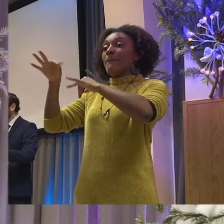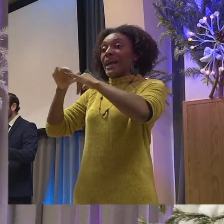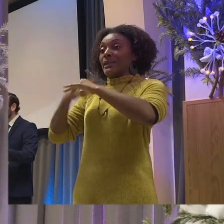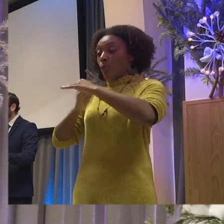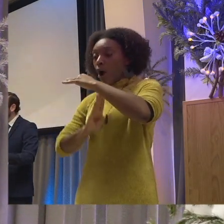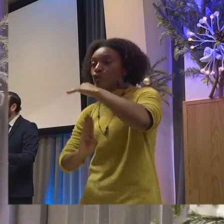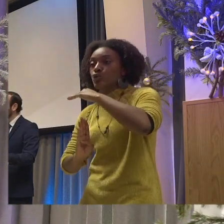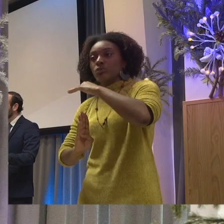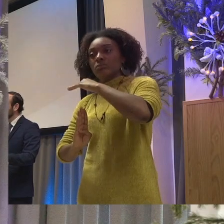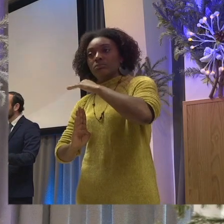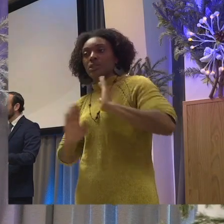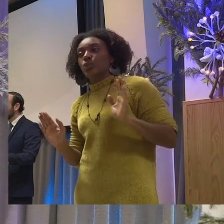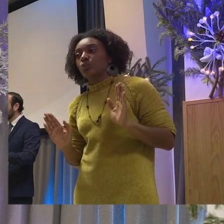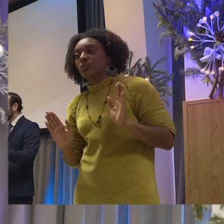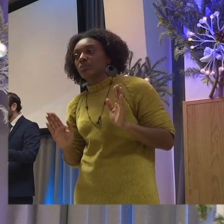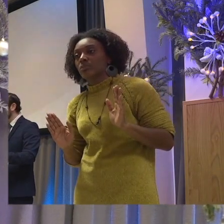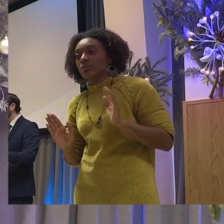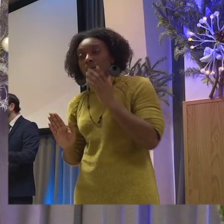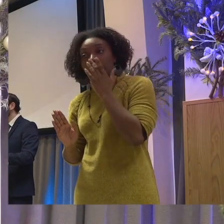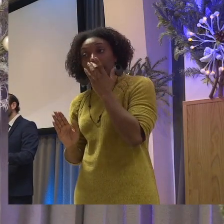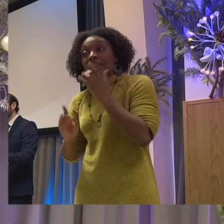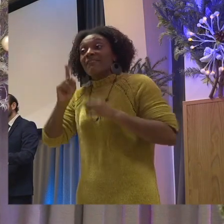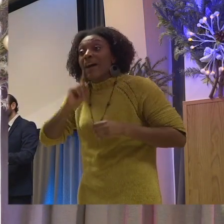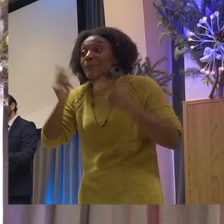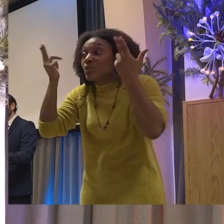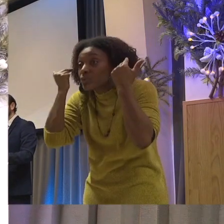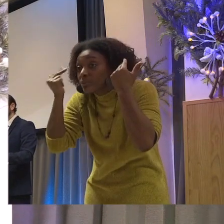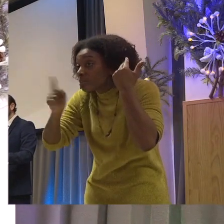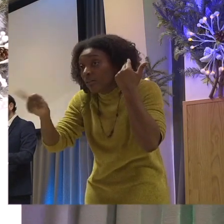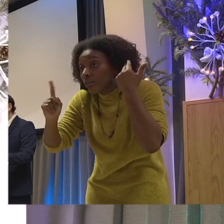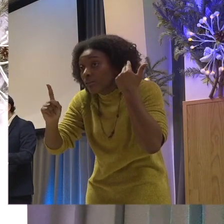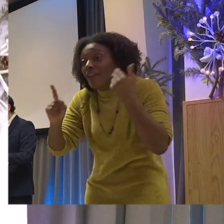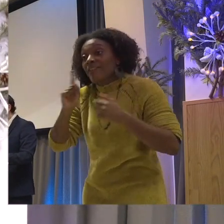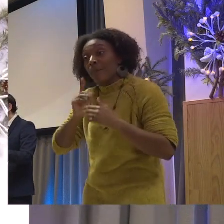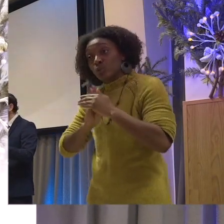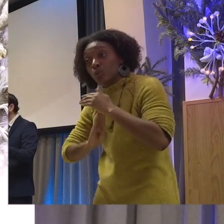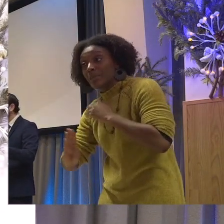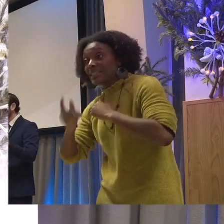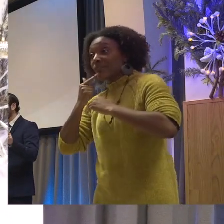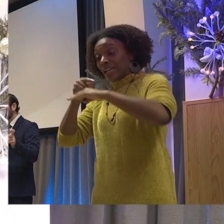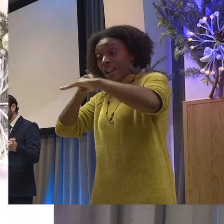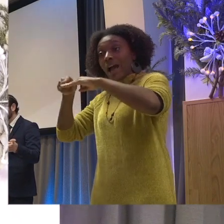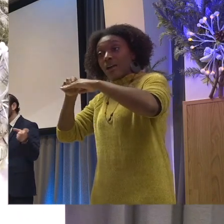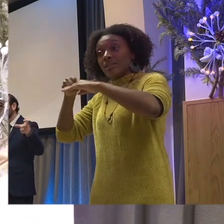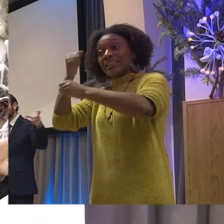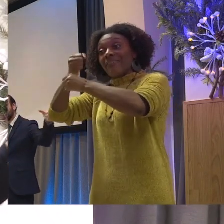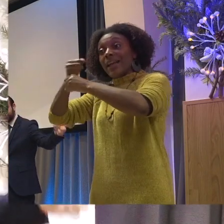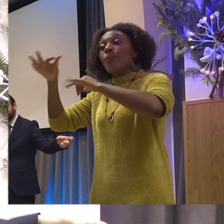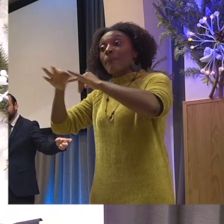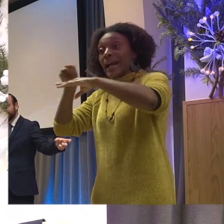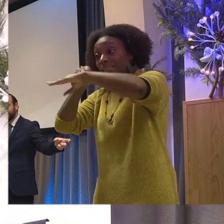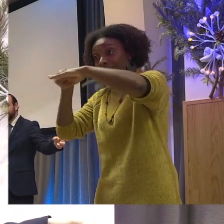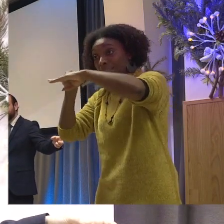le dire plus clairement que cela. Une femme soumise à son mari est une femme qui est sous la mission de son